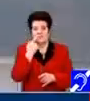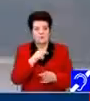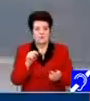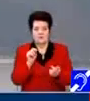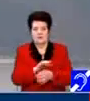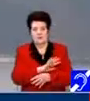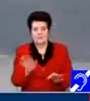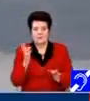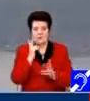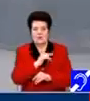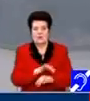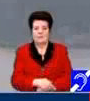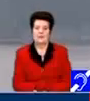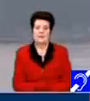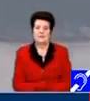sa în Brazilia.